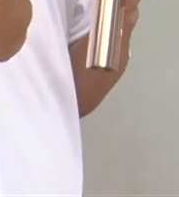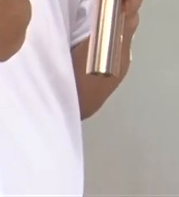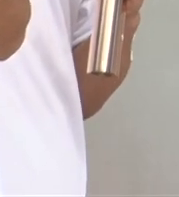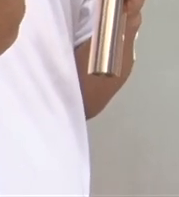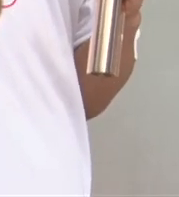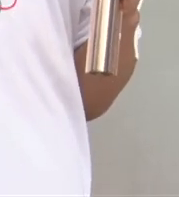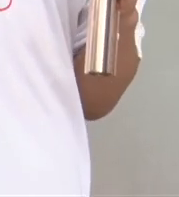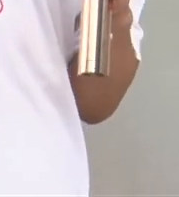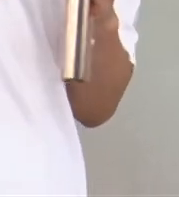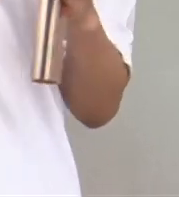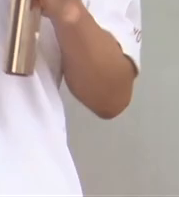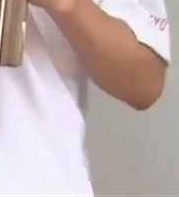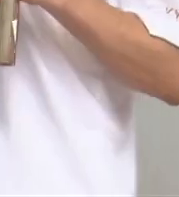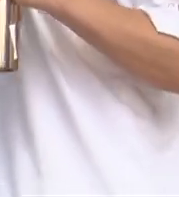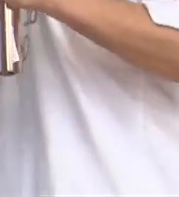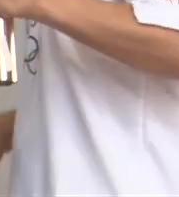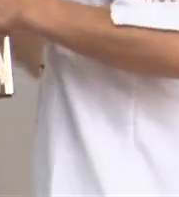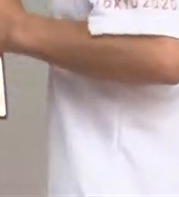壇ください。